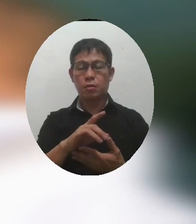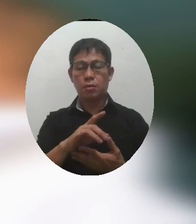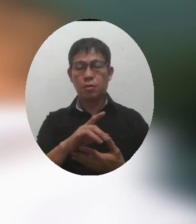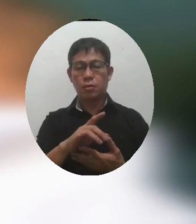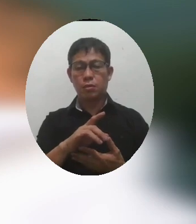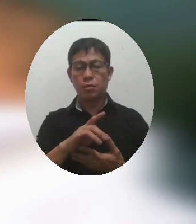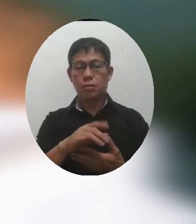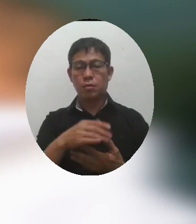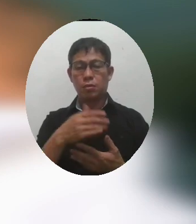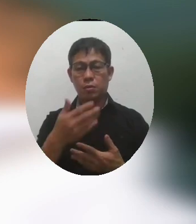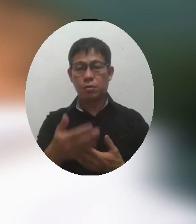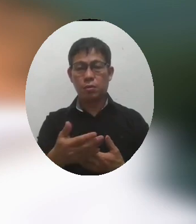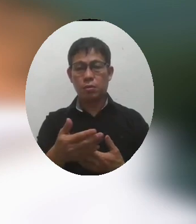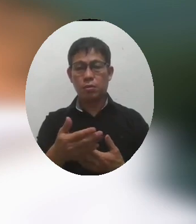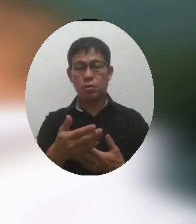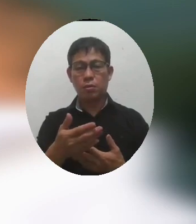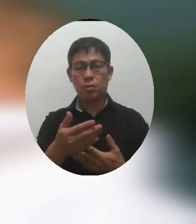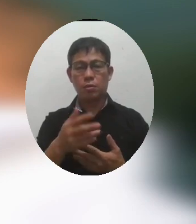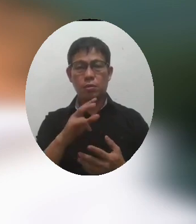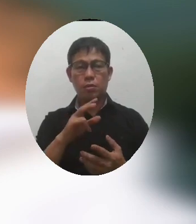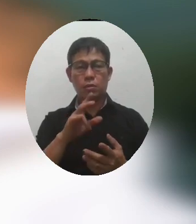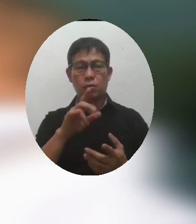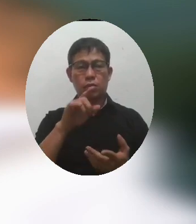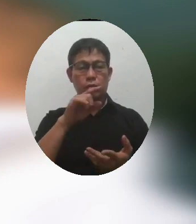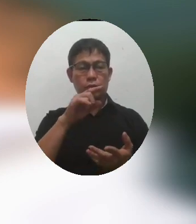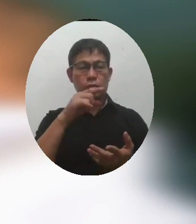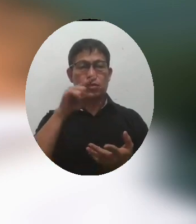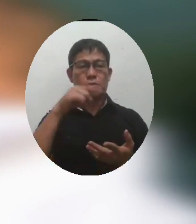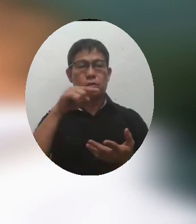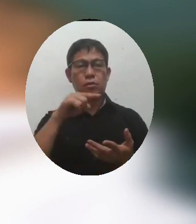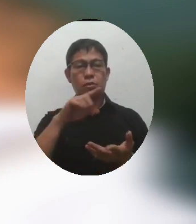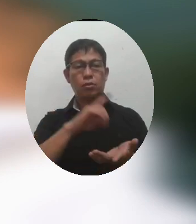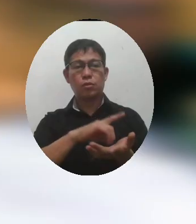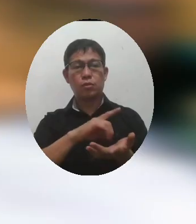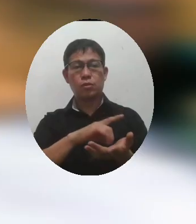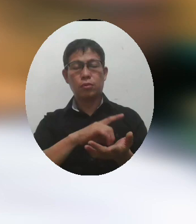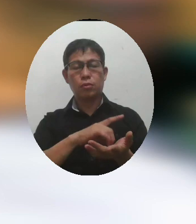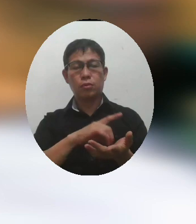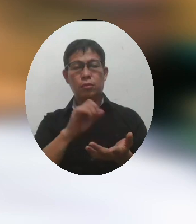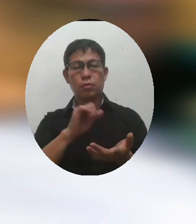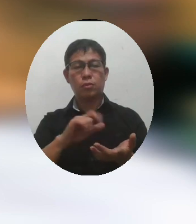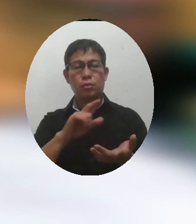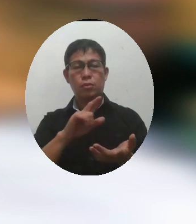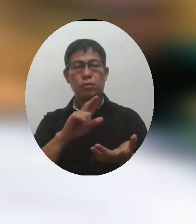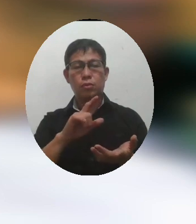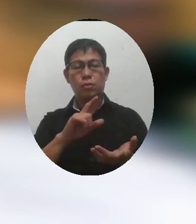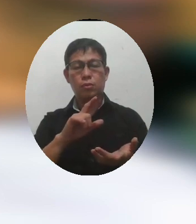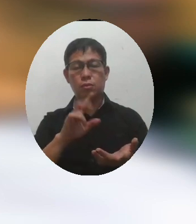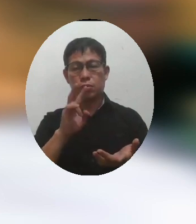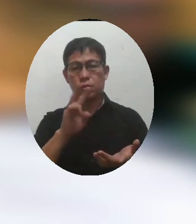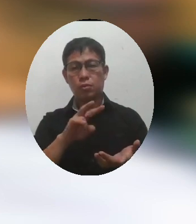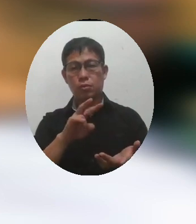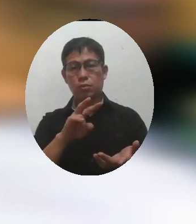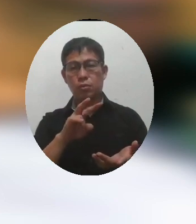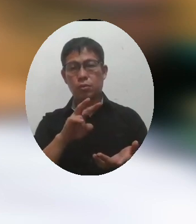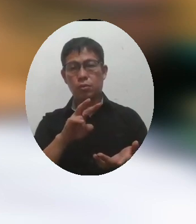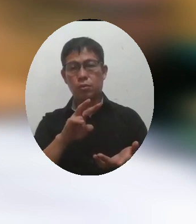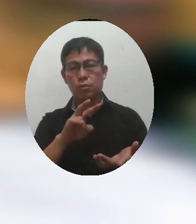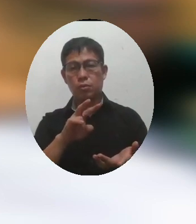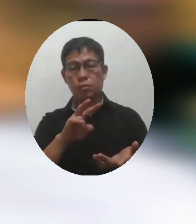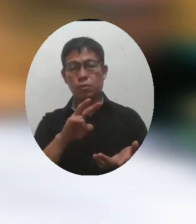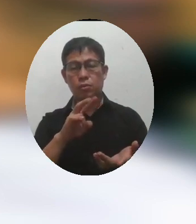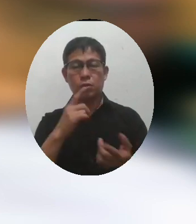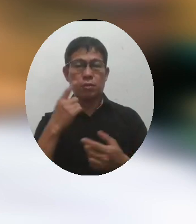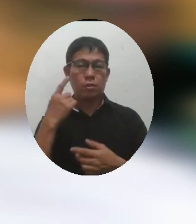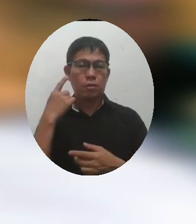mula ulo, paa, mata, tenga, loob. Ang hindi po pumasa talaga sa kanya is yung tenga niya.